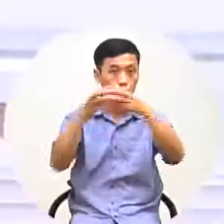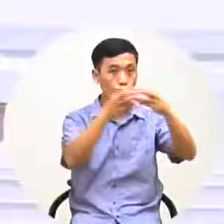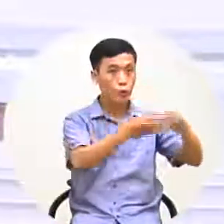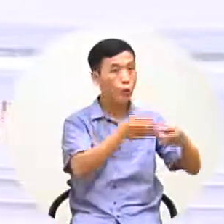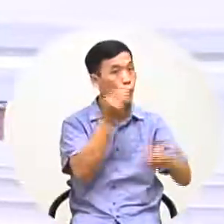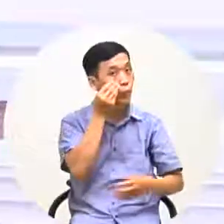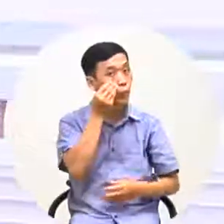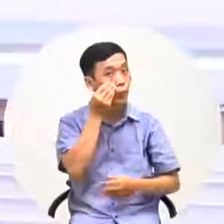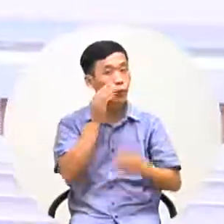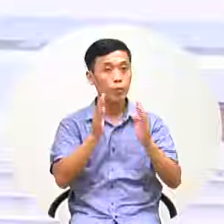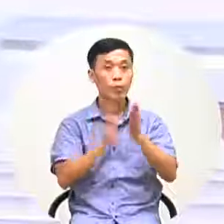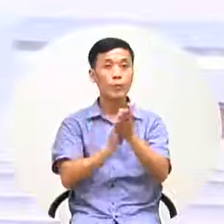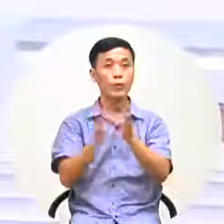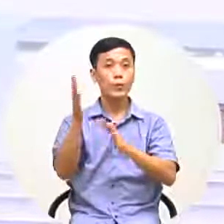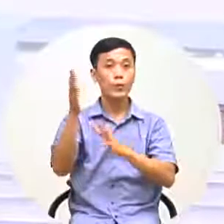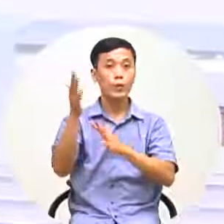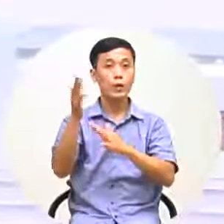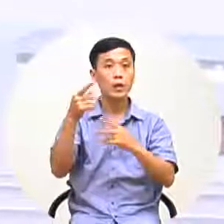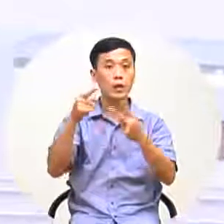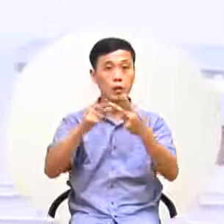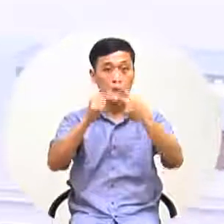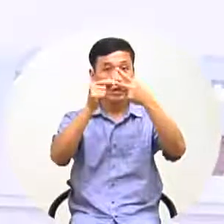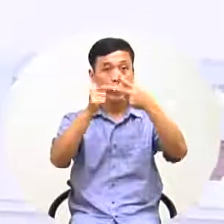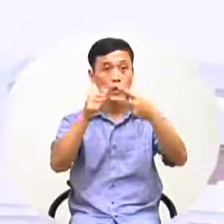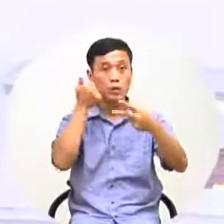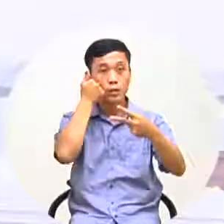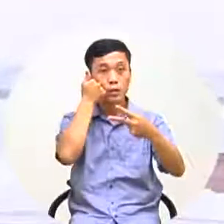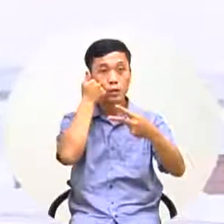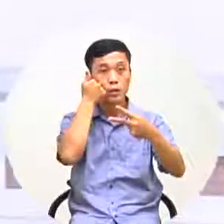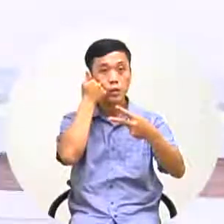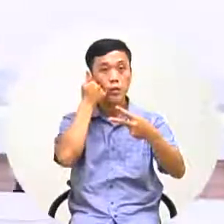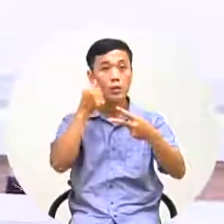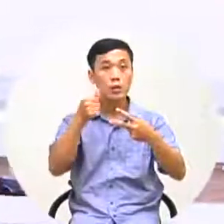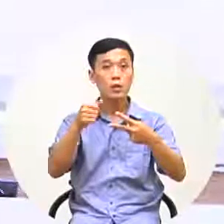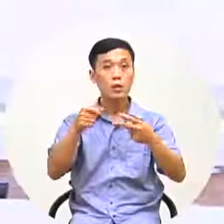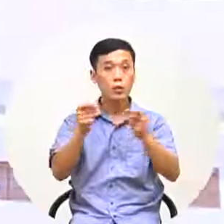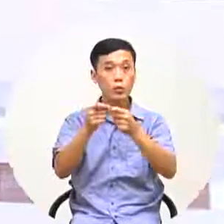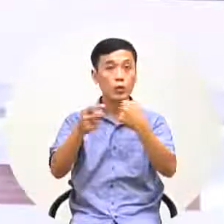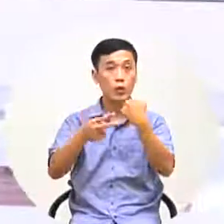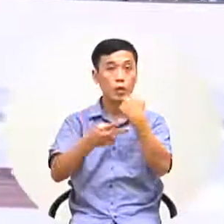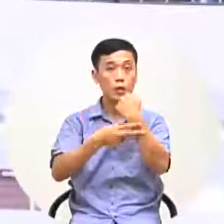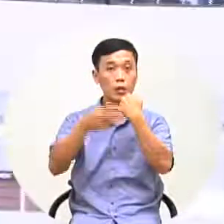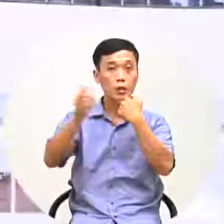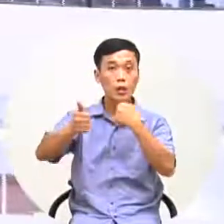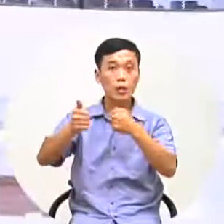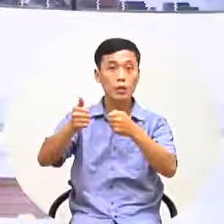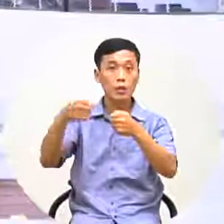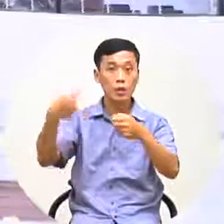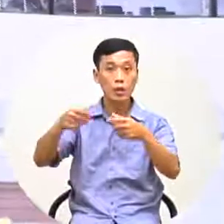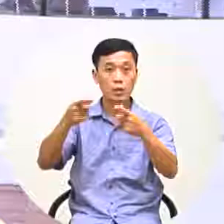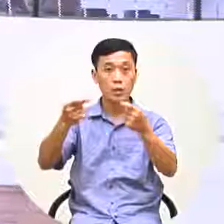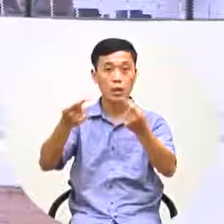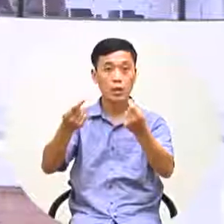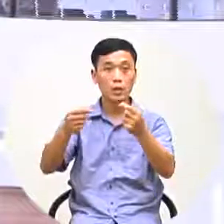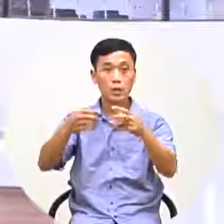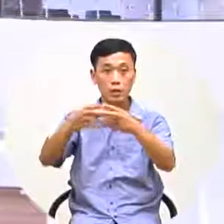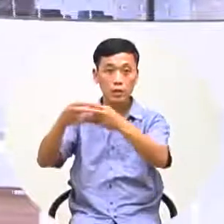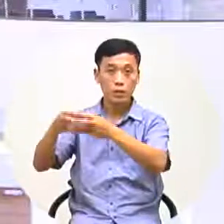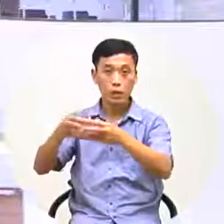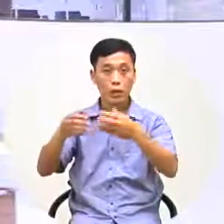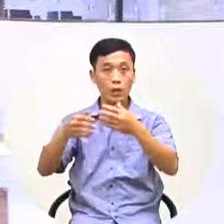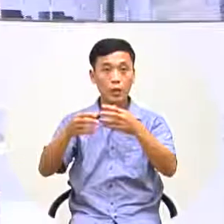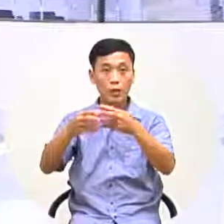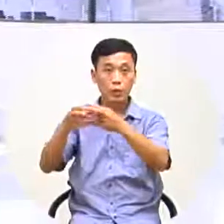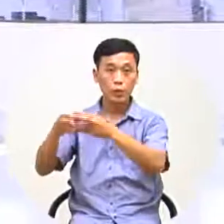咱的福祥里哈，李定文里長咧哈，啊嘛出來遐鄉親哦，啊来旁聽哦，當然因